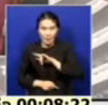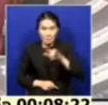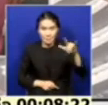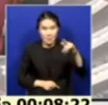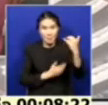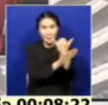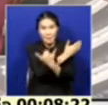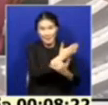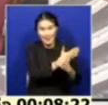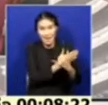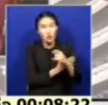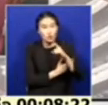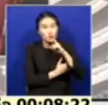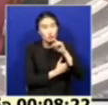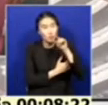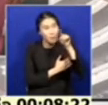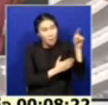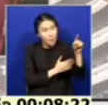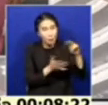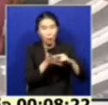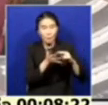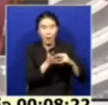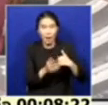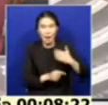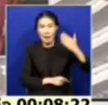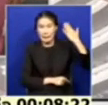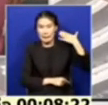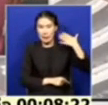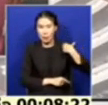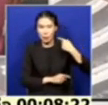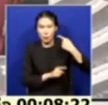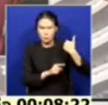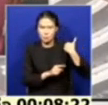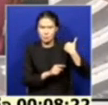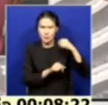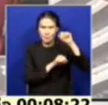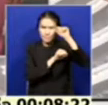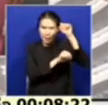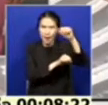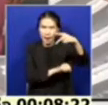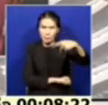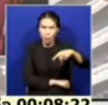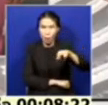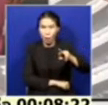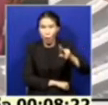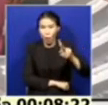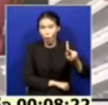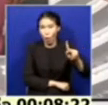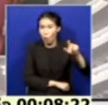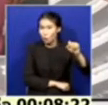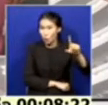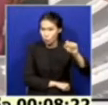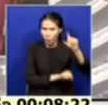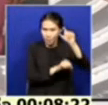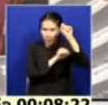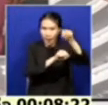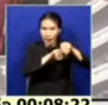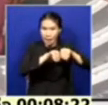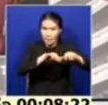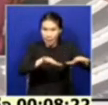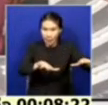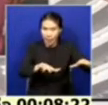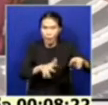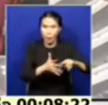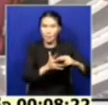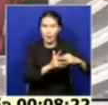ราได้ช่วยกันดูแลในทุกด้านเมื่อสักครู่ท่านได้เชื่อมโยงไปถึงเรื่องของคนไทยในต่างประเท